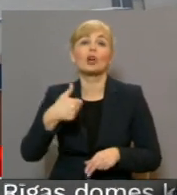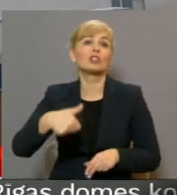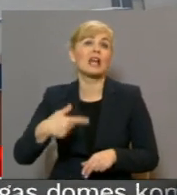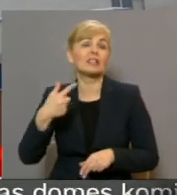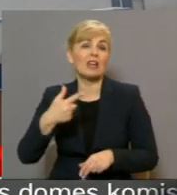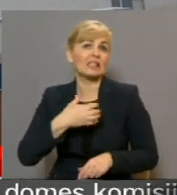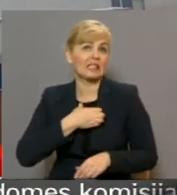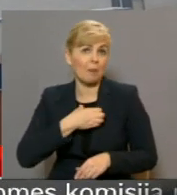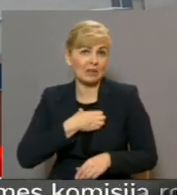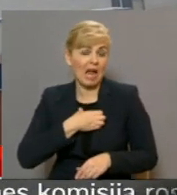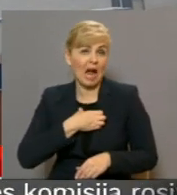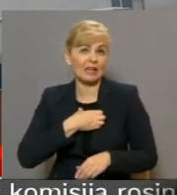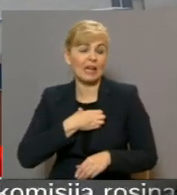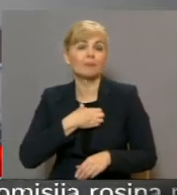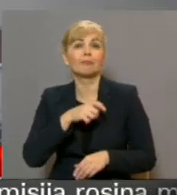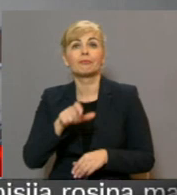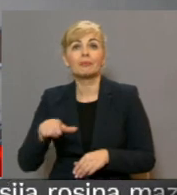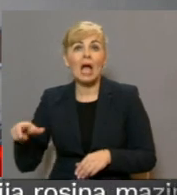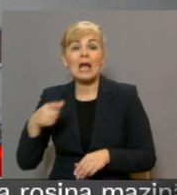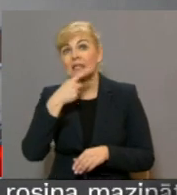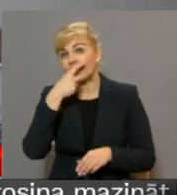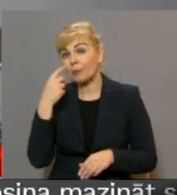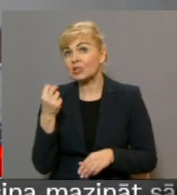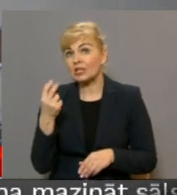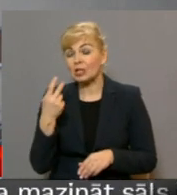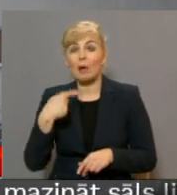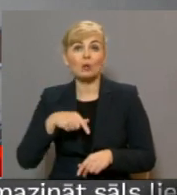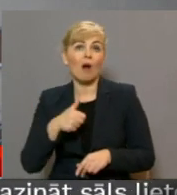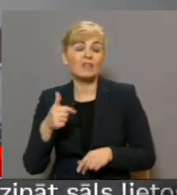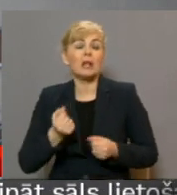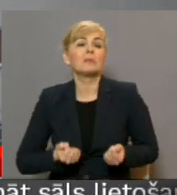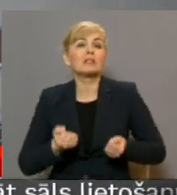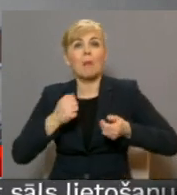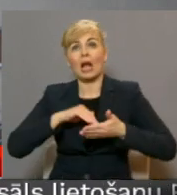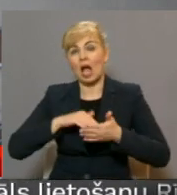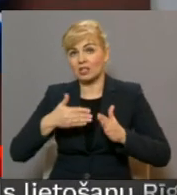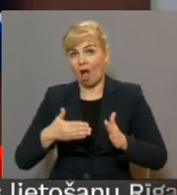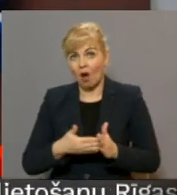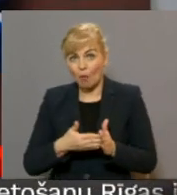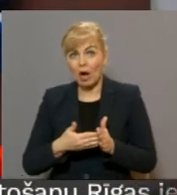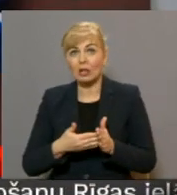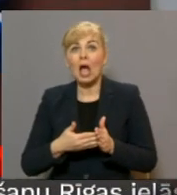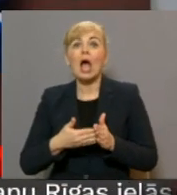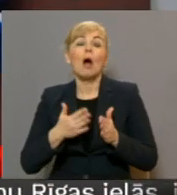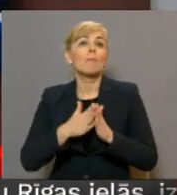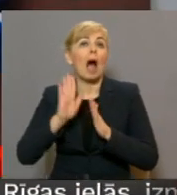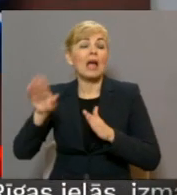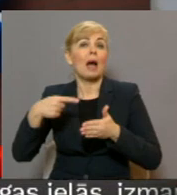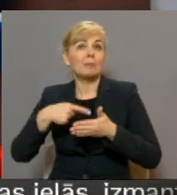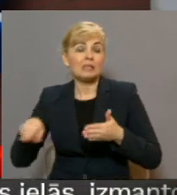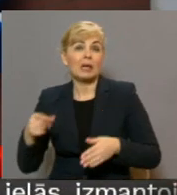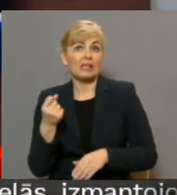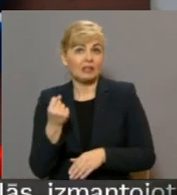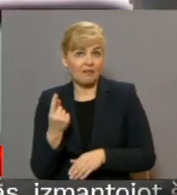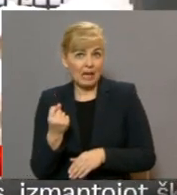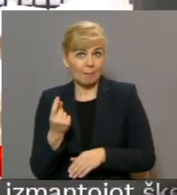1061 sasirgušais ar COVID-19. 113 no viņiem ir smagā stāvoklī. No slimnīcām izrakstīti